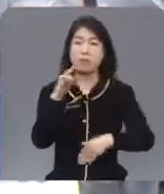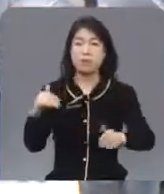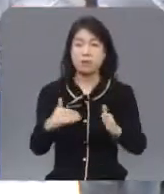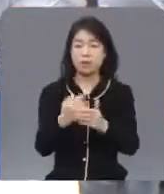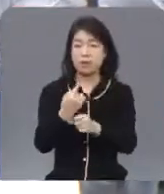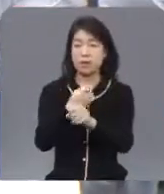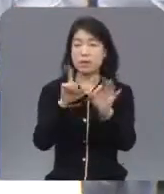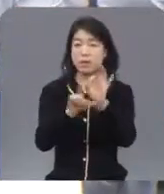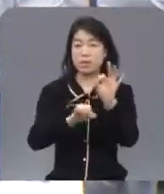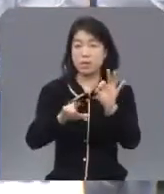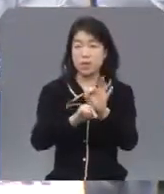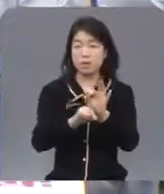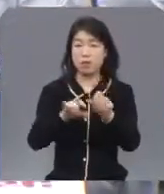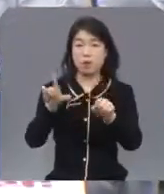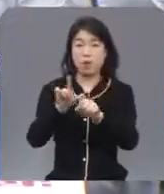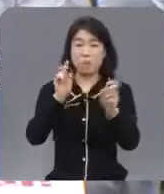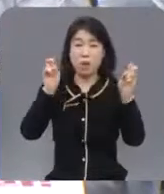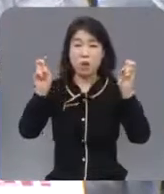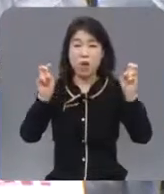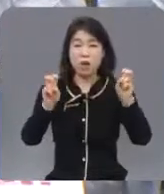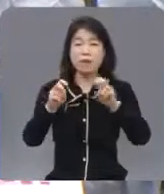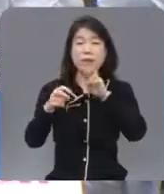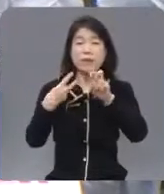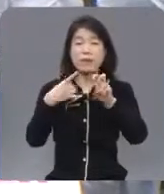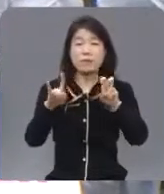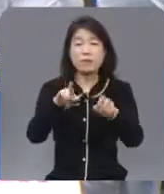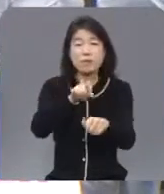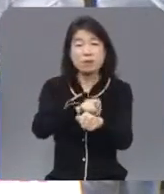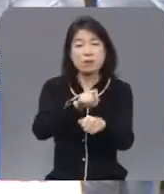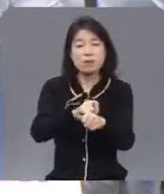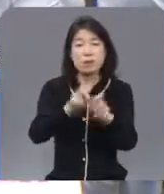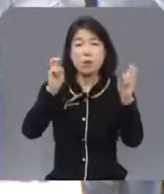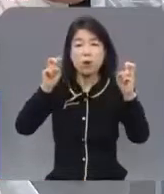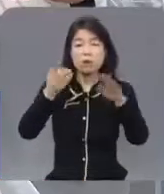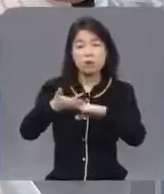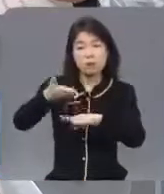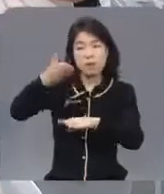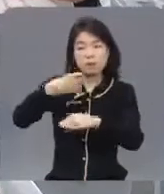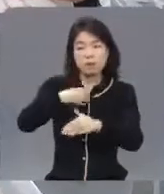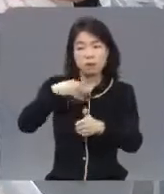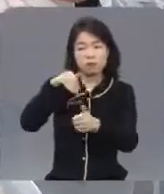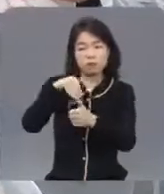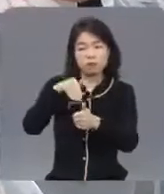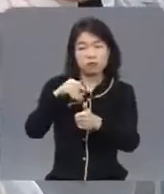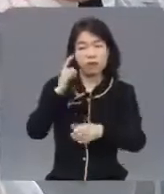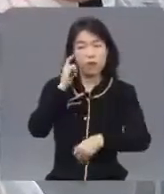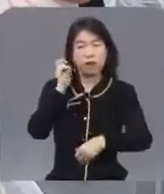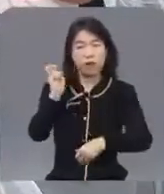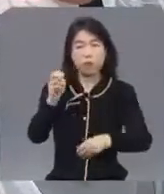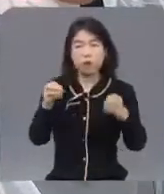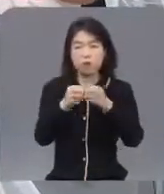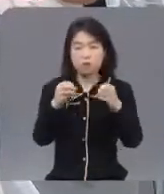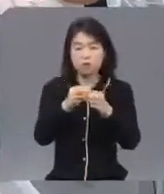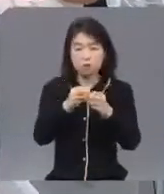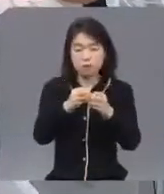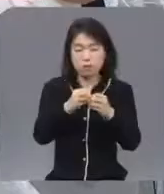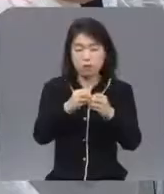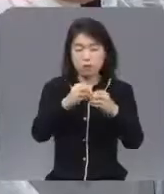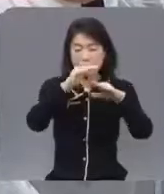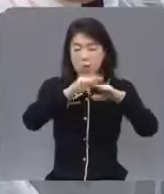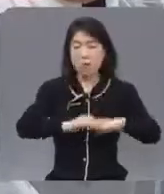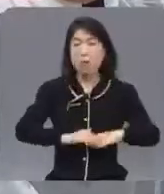지난해 10월 태양 에너지의 20대 직원은 직장상사의 괴롭힘을 암시하는 문자 메시지를 남기고